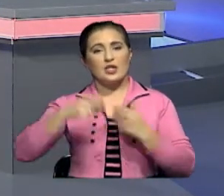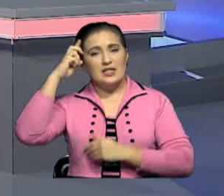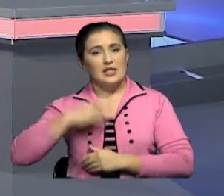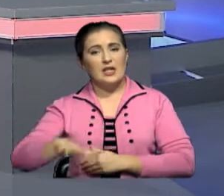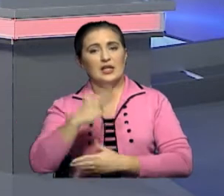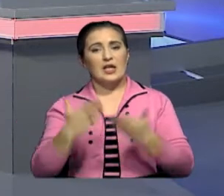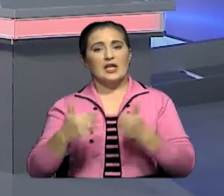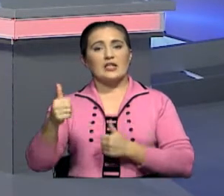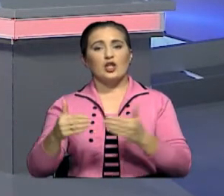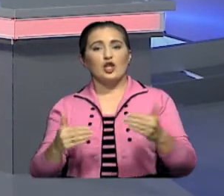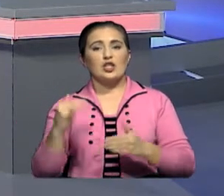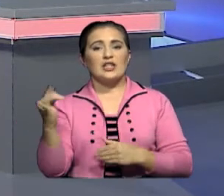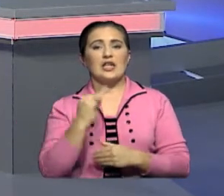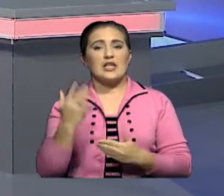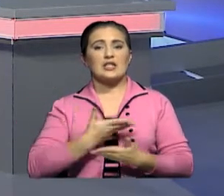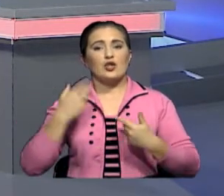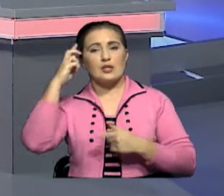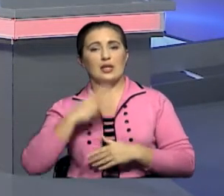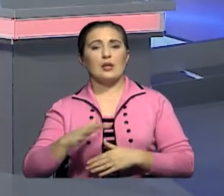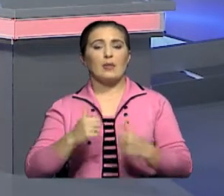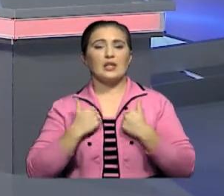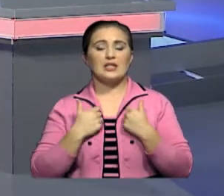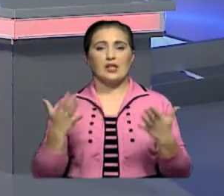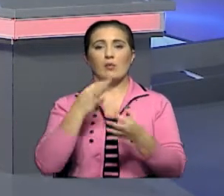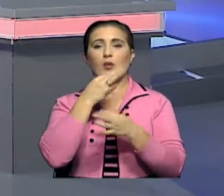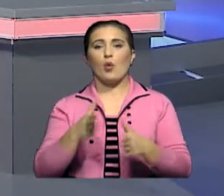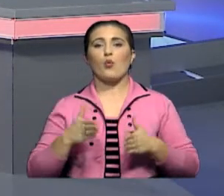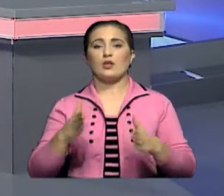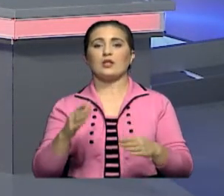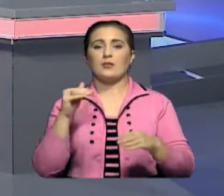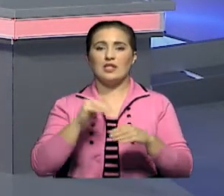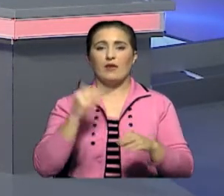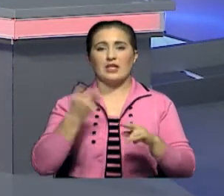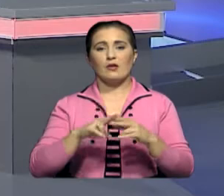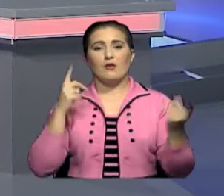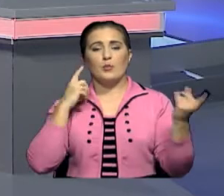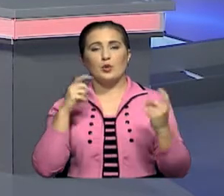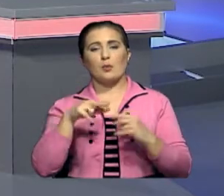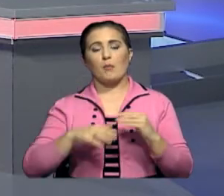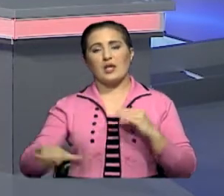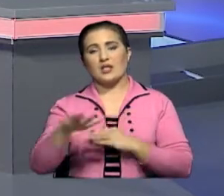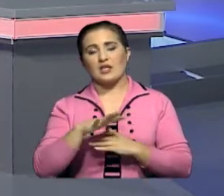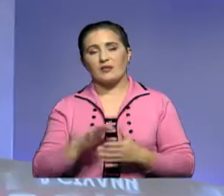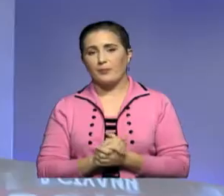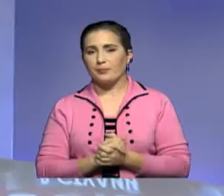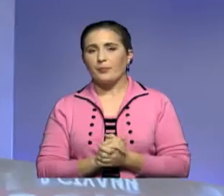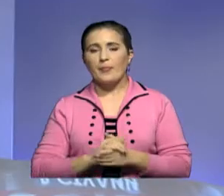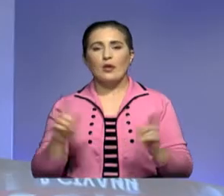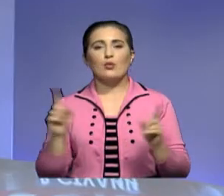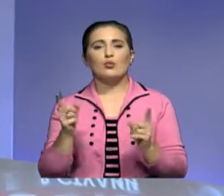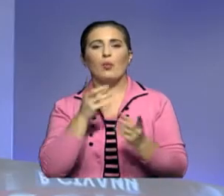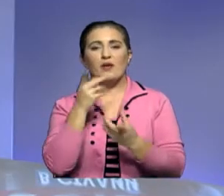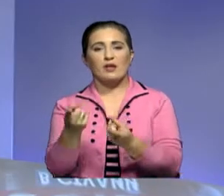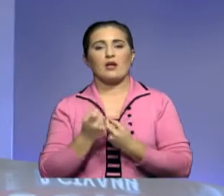стратегические интересы нашей страны пытаются каким-либо образом задевать именно в информационном пространстве а что привлекает к вам